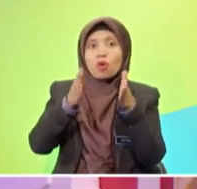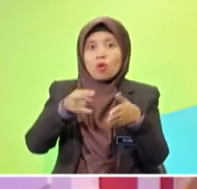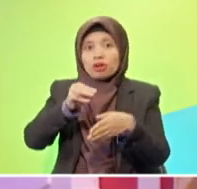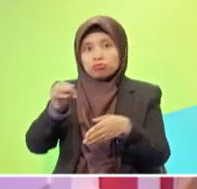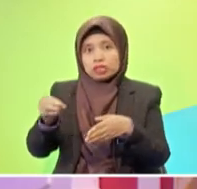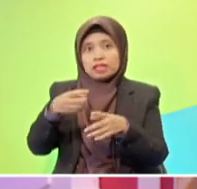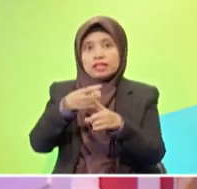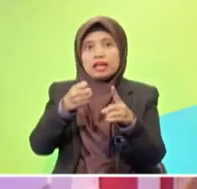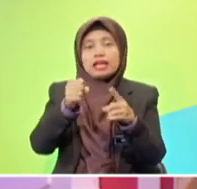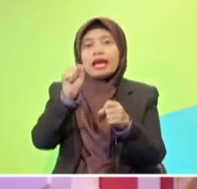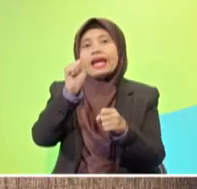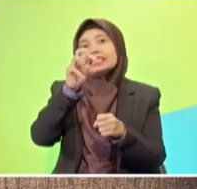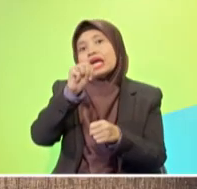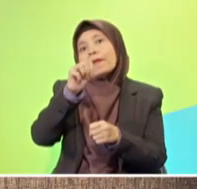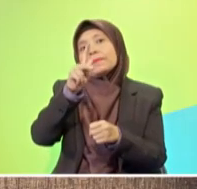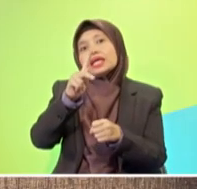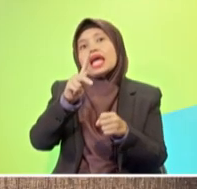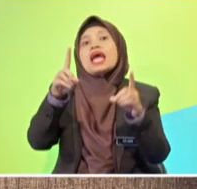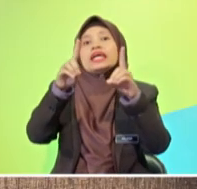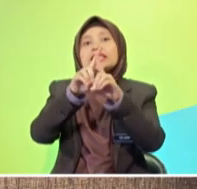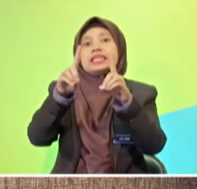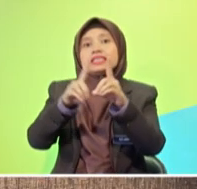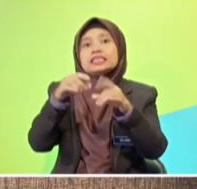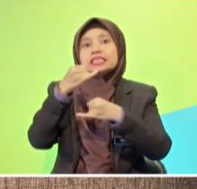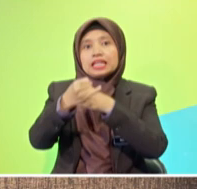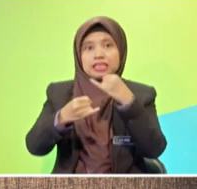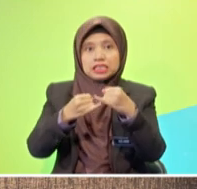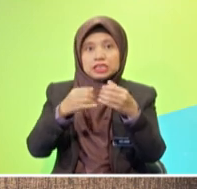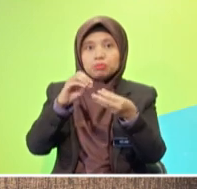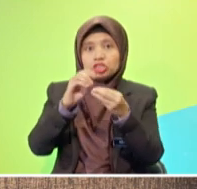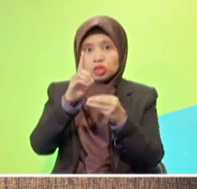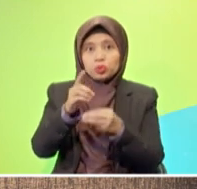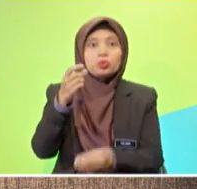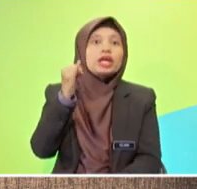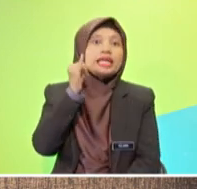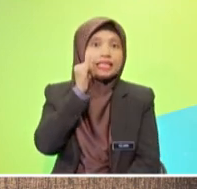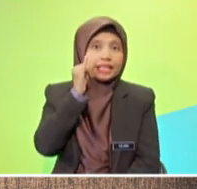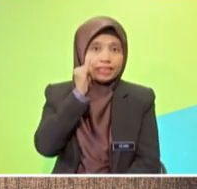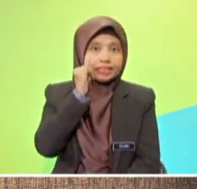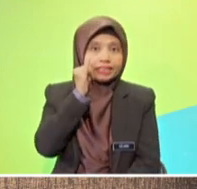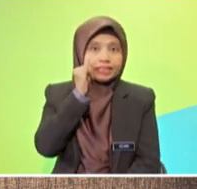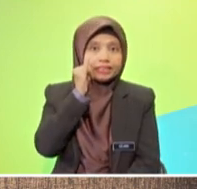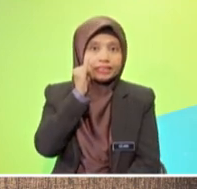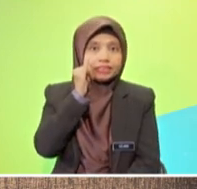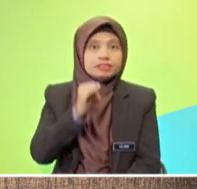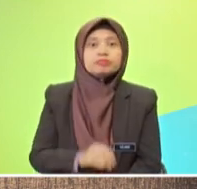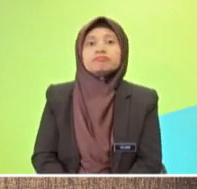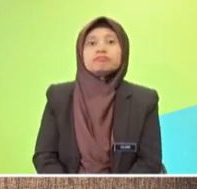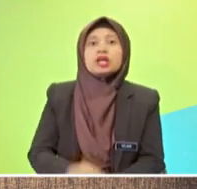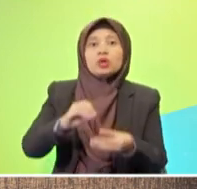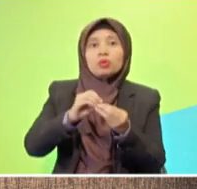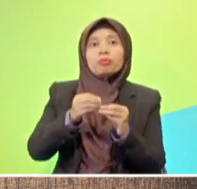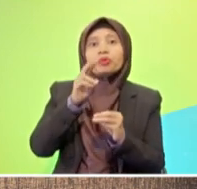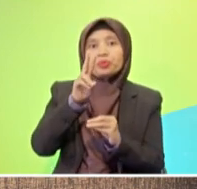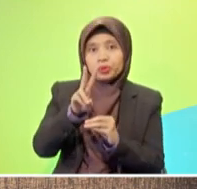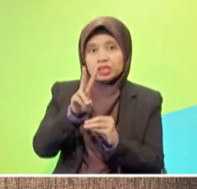Desa Jaya murid pertama ialah Intan Nur shamira yang